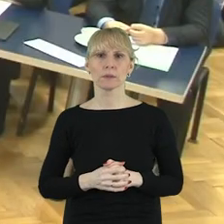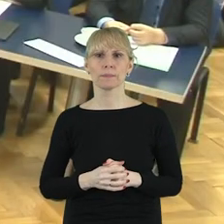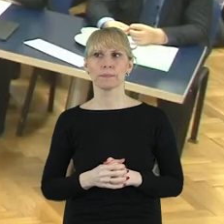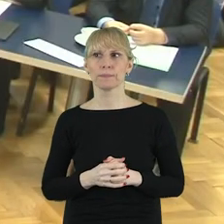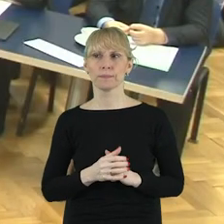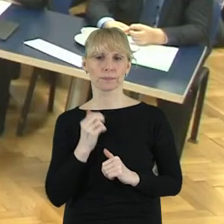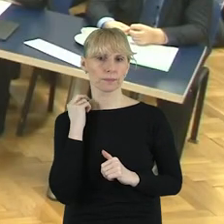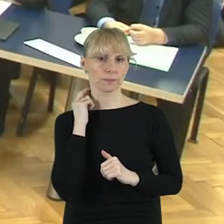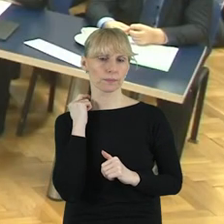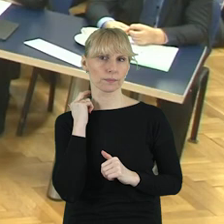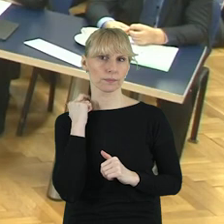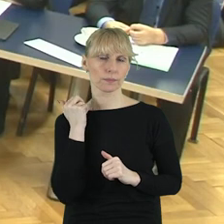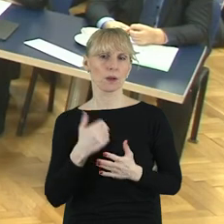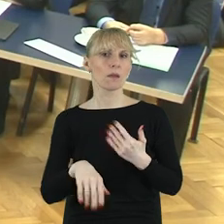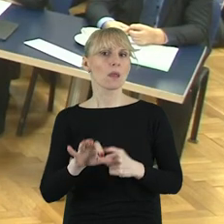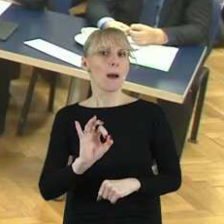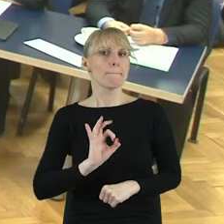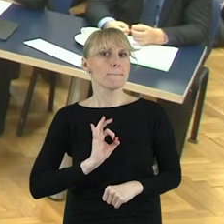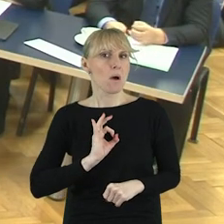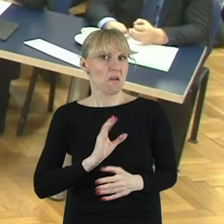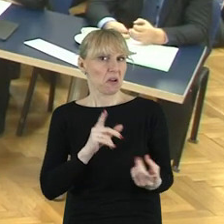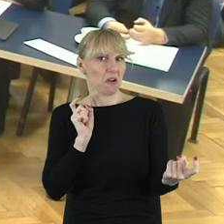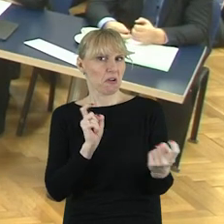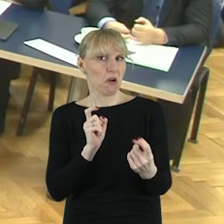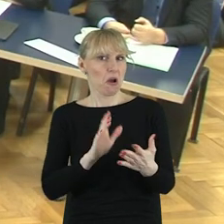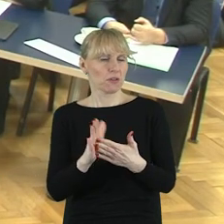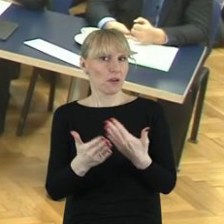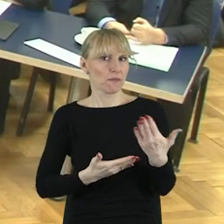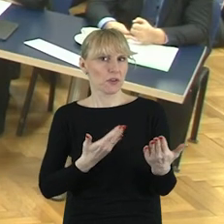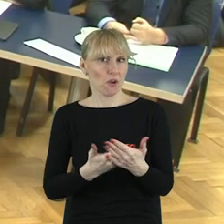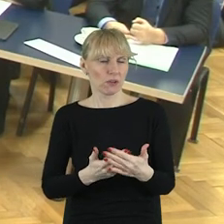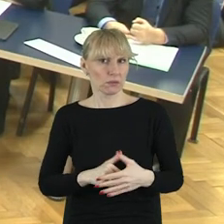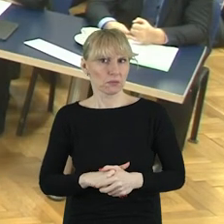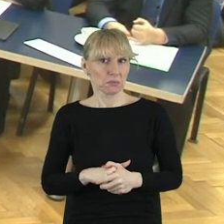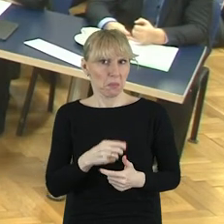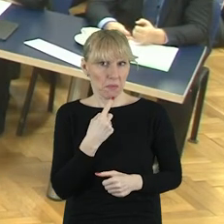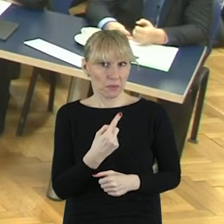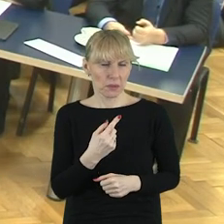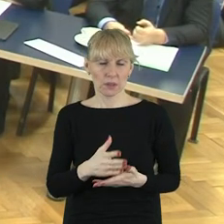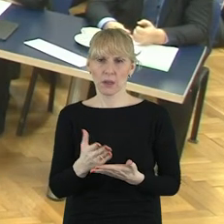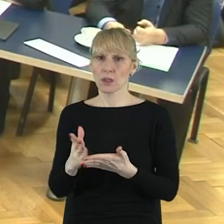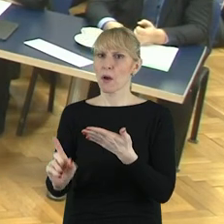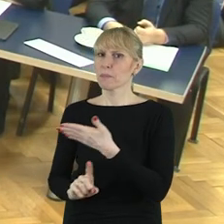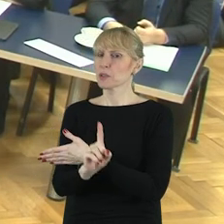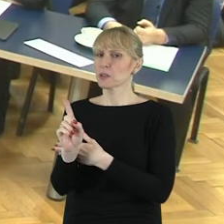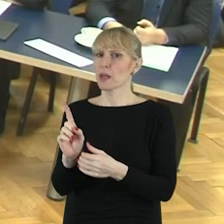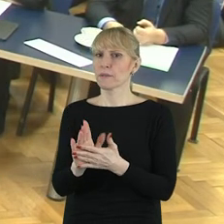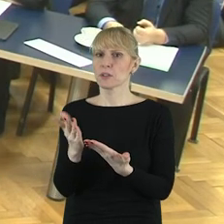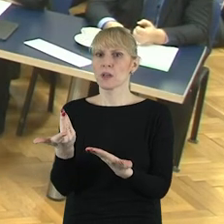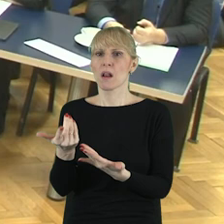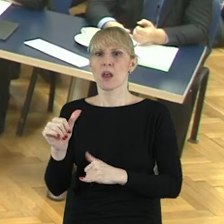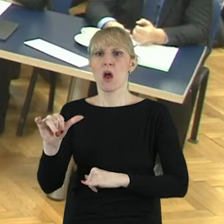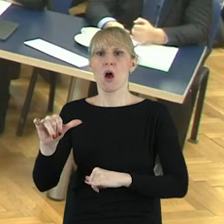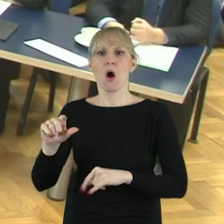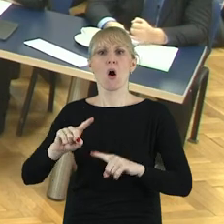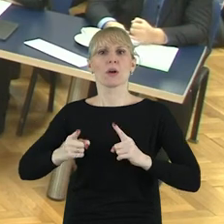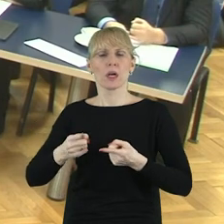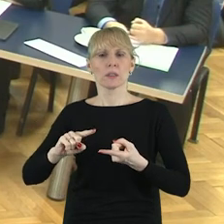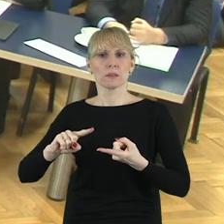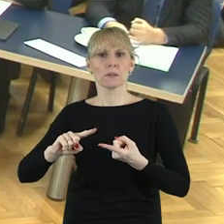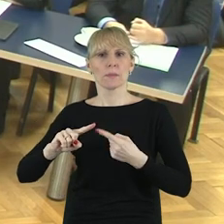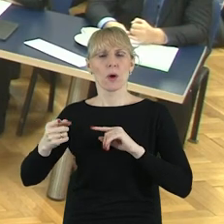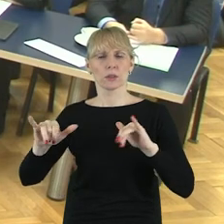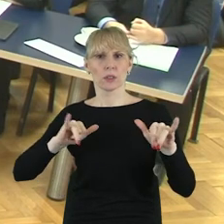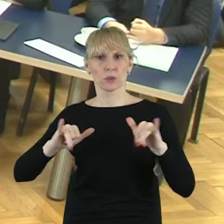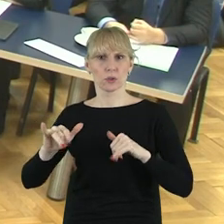Natomiast jeżeli chodzi o osoby, przedstawicieli organizacji pozarządowych, którzy są dopuszczani do głosu, to dwie sesje temu dopuszczaliśmy do